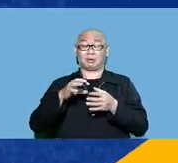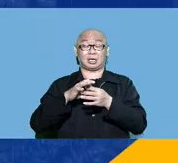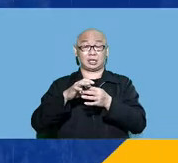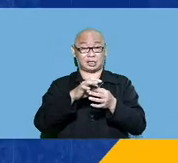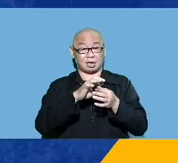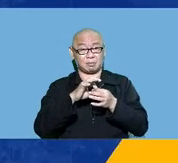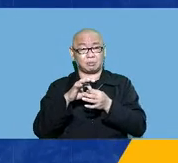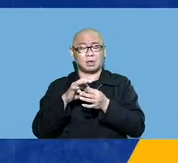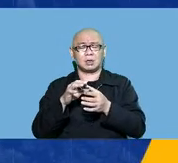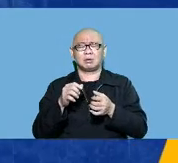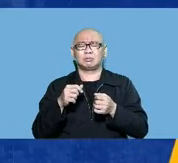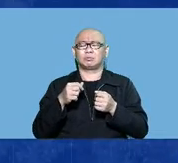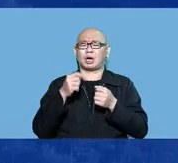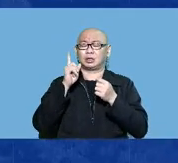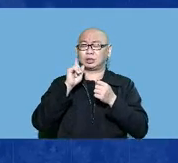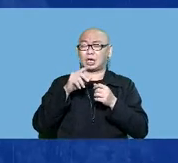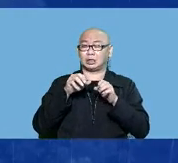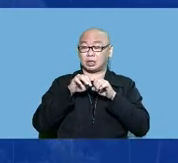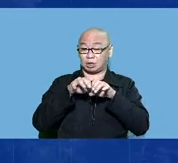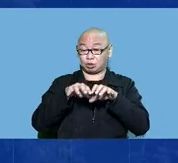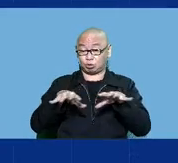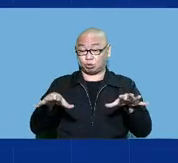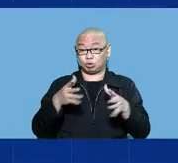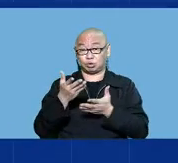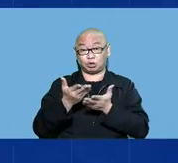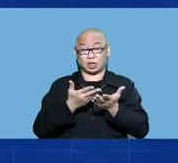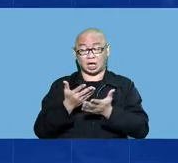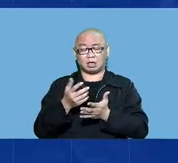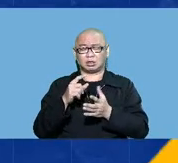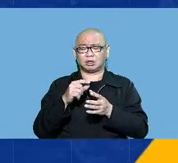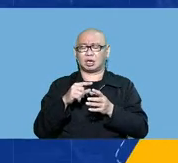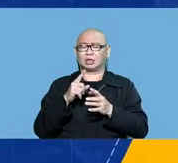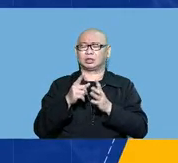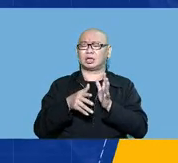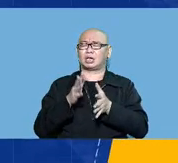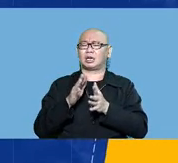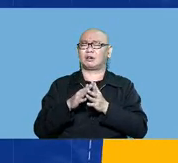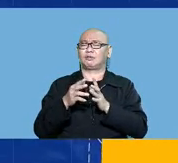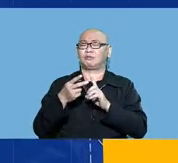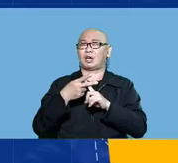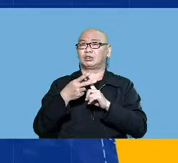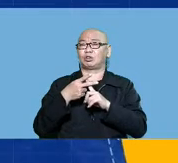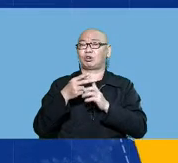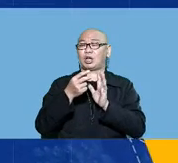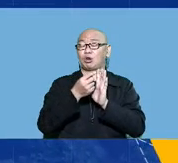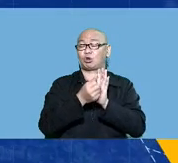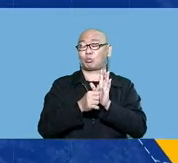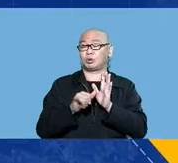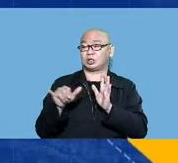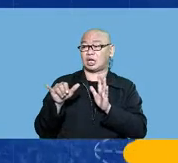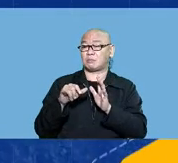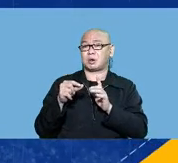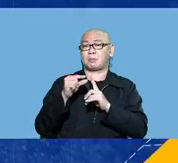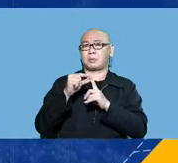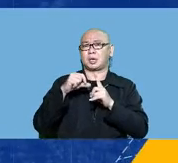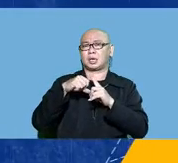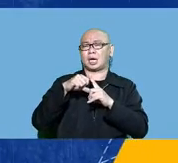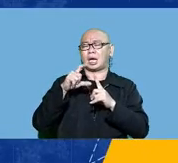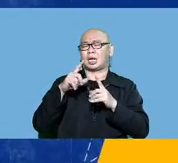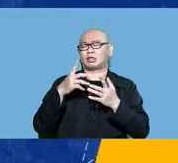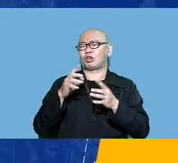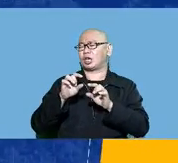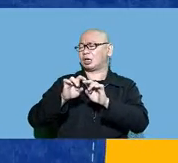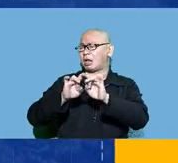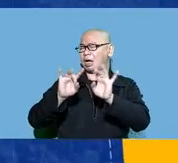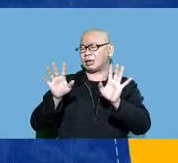kerjasama, mereka memiliki jaring sosial di antara aktor ekonomi, sesama PKL maupun yang lain.